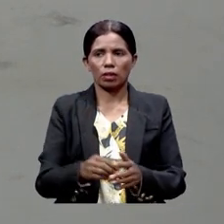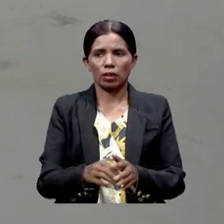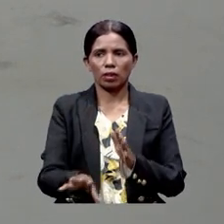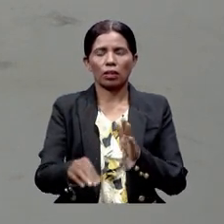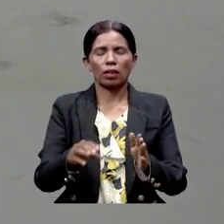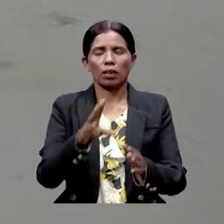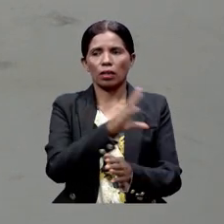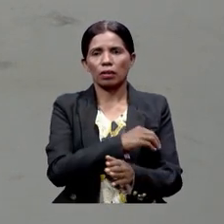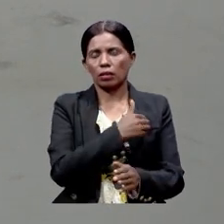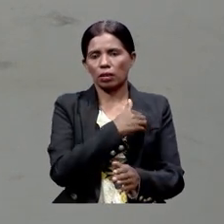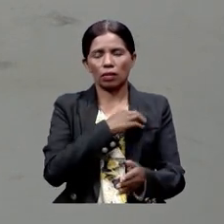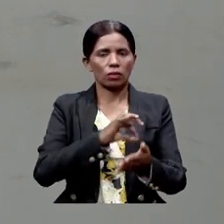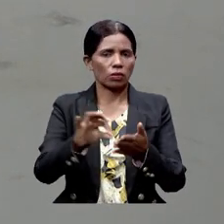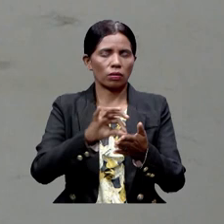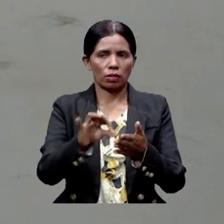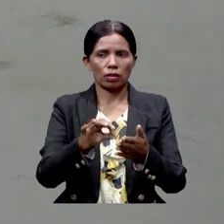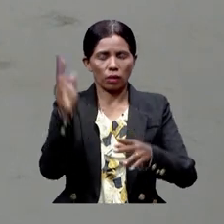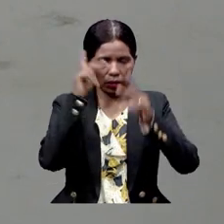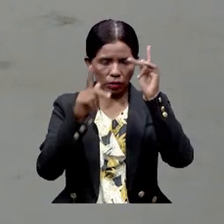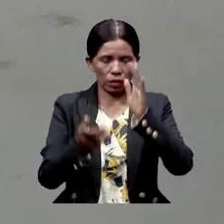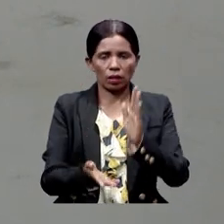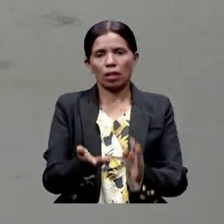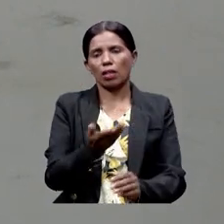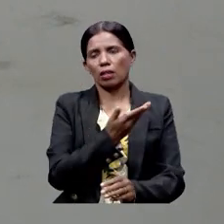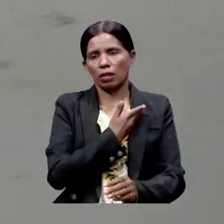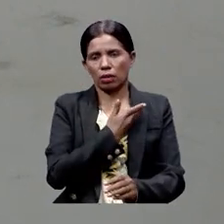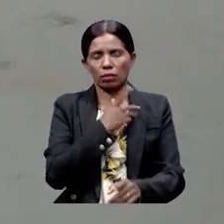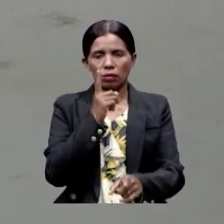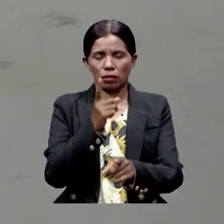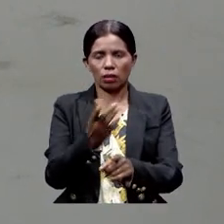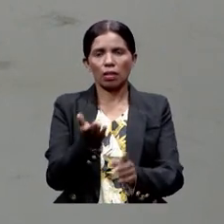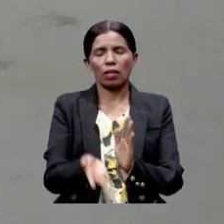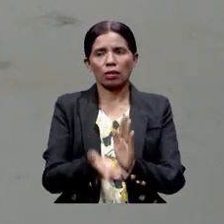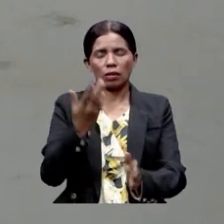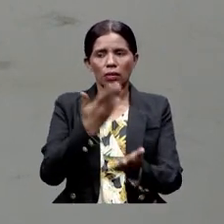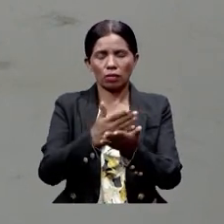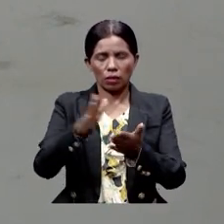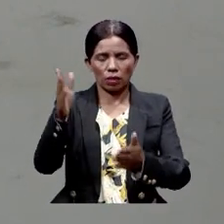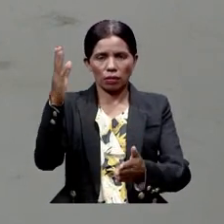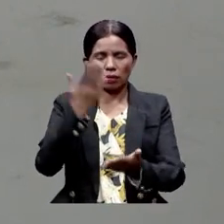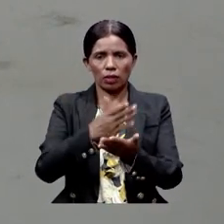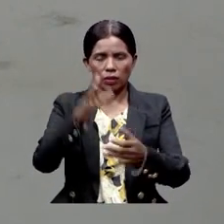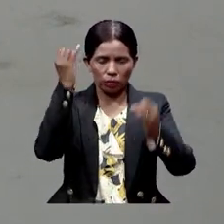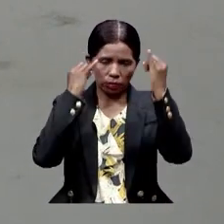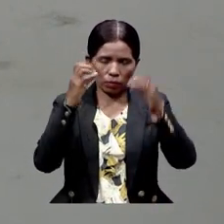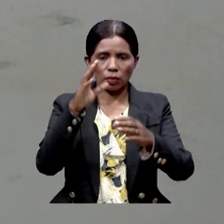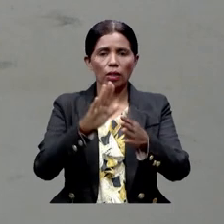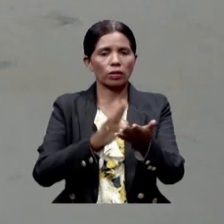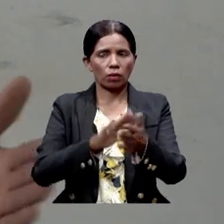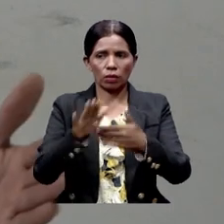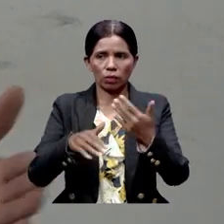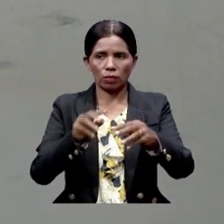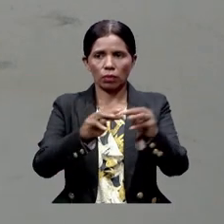hepatitis B ne tidak surat. Ne ba kasu ne aste bes. Ita hal sensibilisasaun ba sekolah hotu, ya dili laran, la se dili det munisipu tolu ne